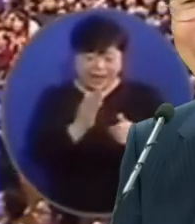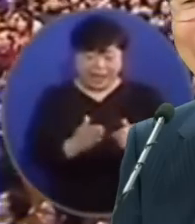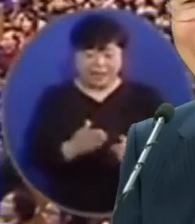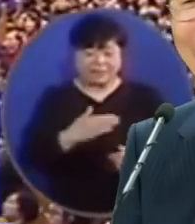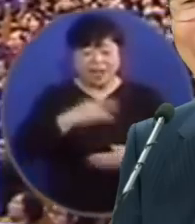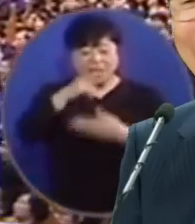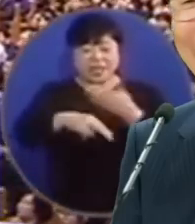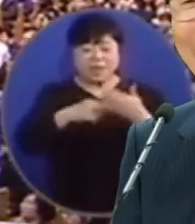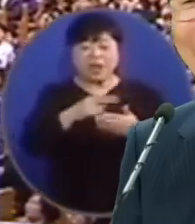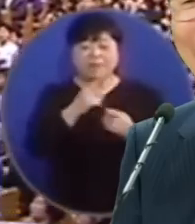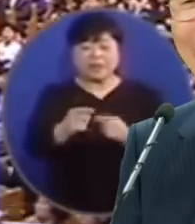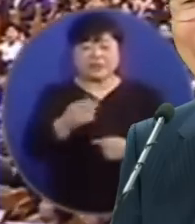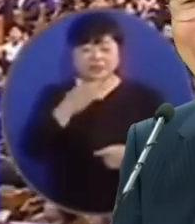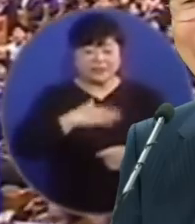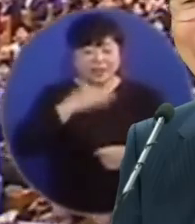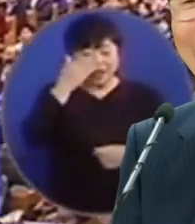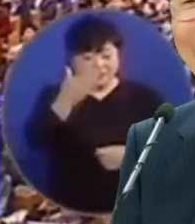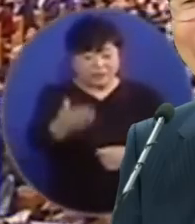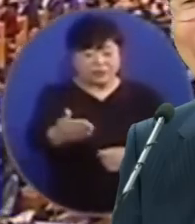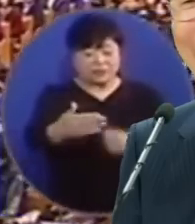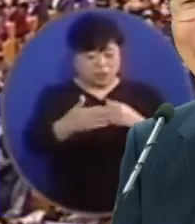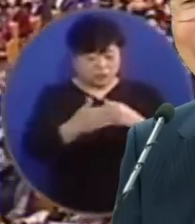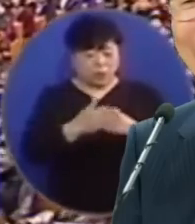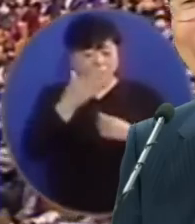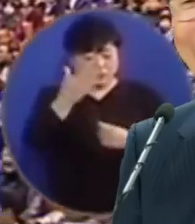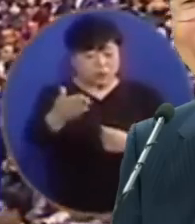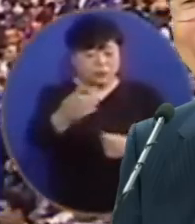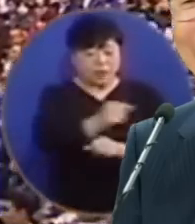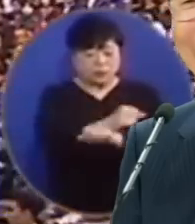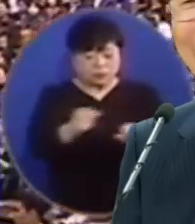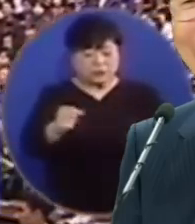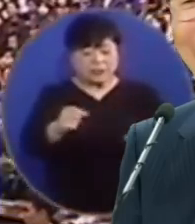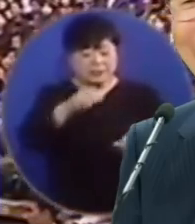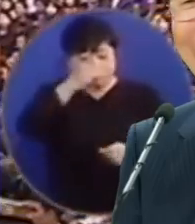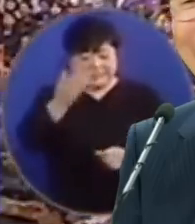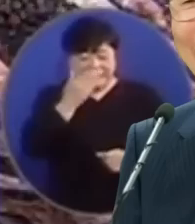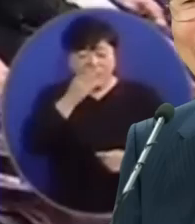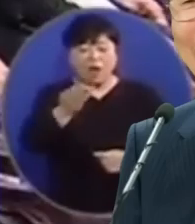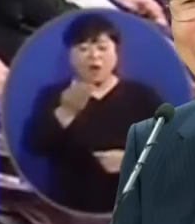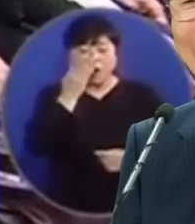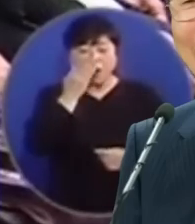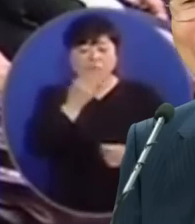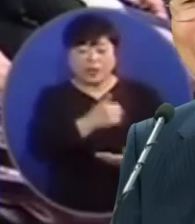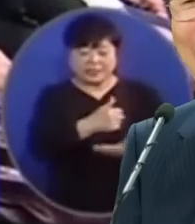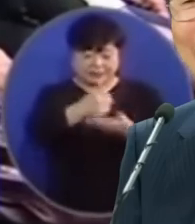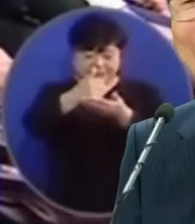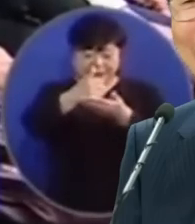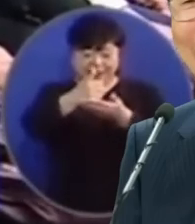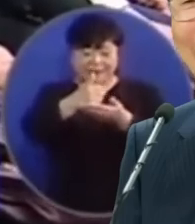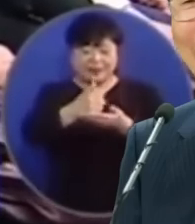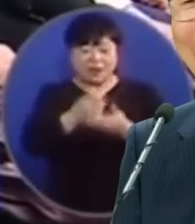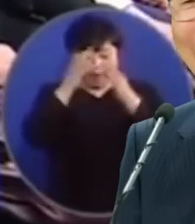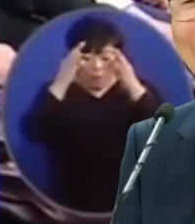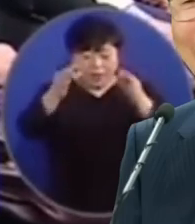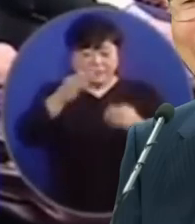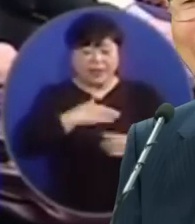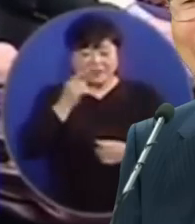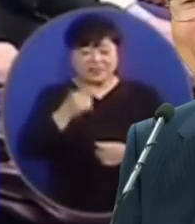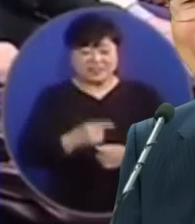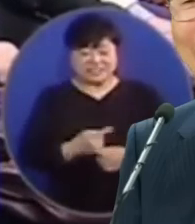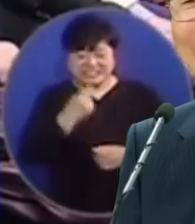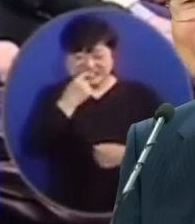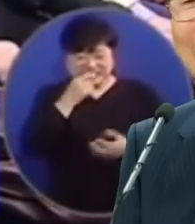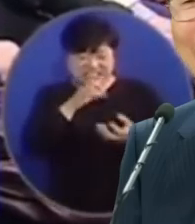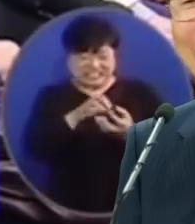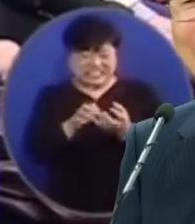말라 나 야훼가 말하니 내가 너를 도울 것이라. 내 구속자는 이스라엘의 거룩한 자니라. 보라 내가 너를